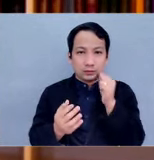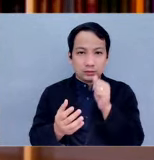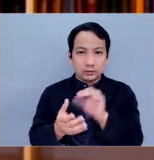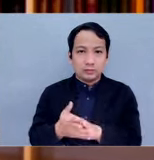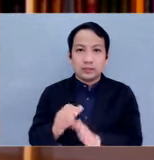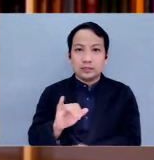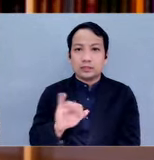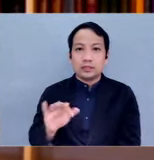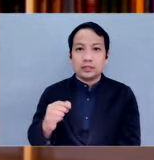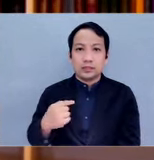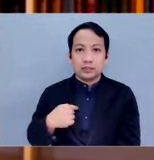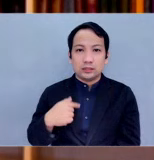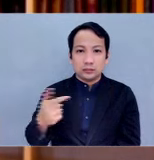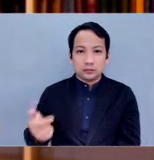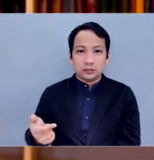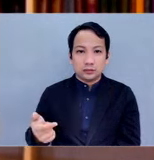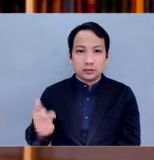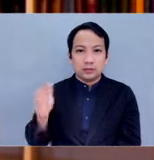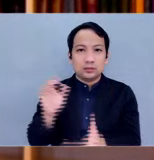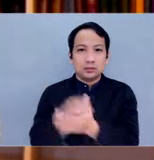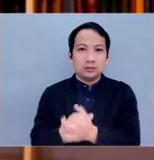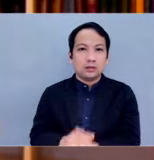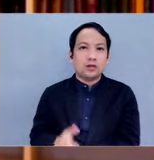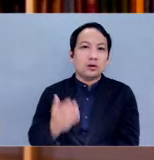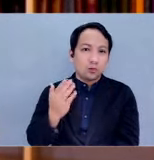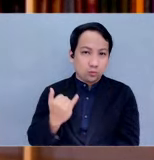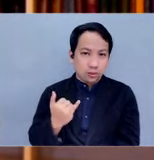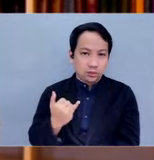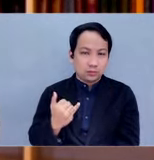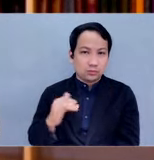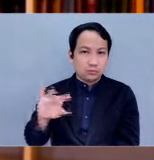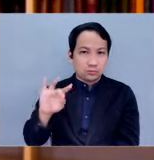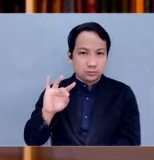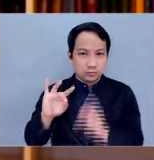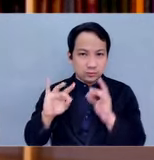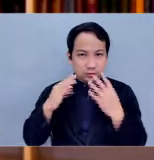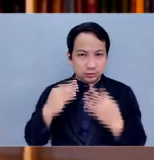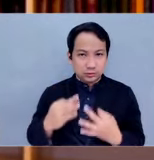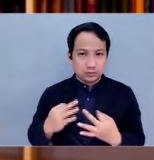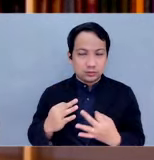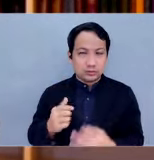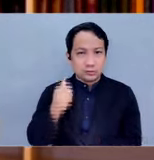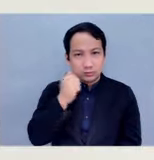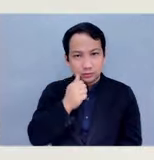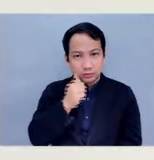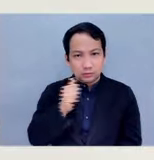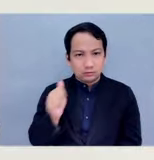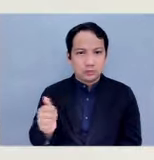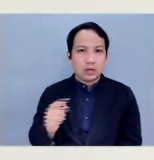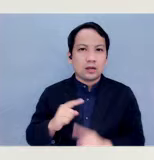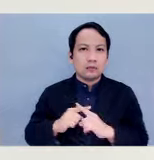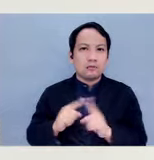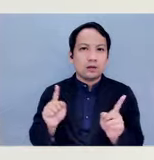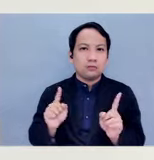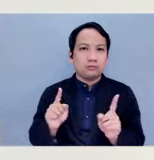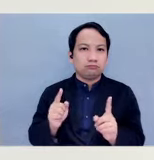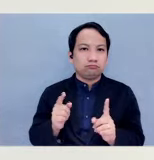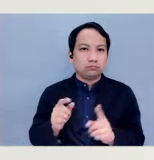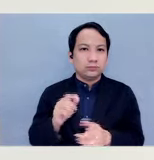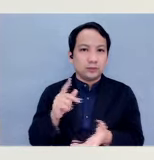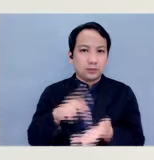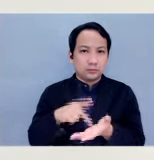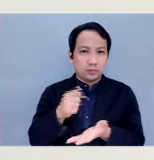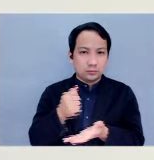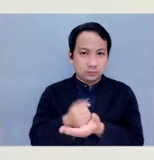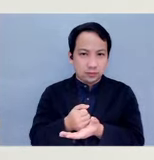siya ay kasal na. Ito ay option o desisyon ng babae. Subalit, kung sa kanyang passport ang